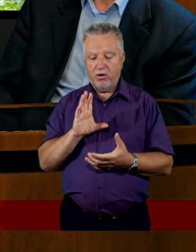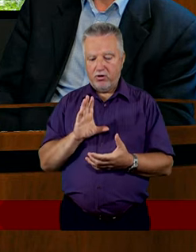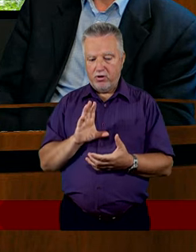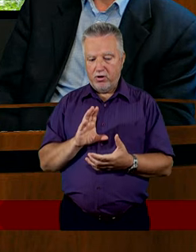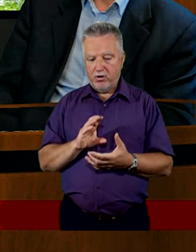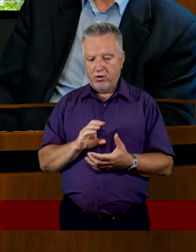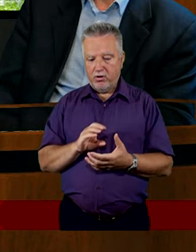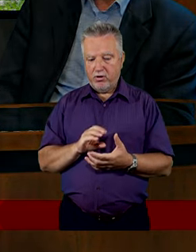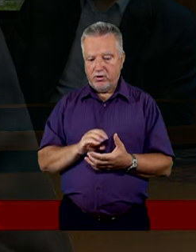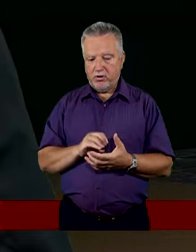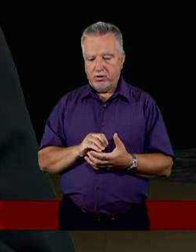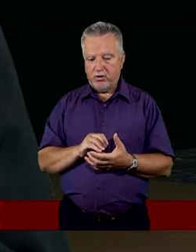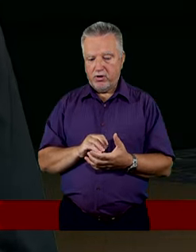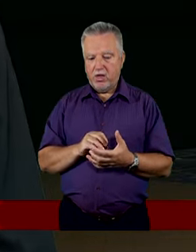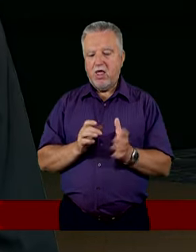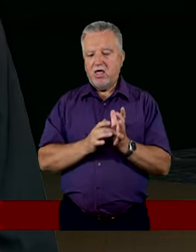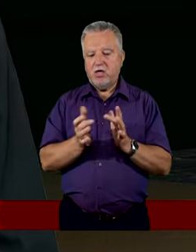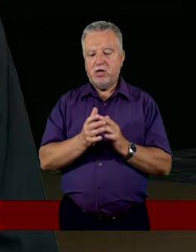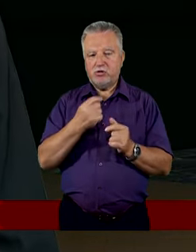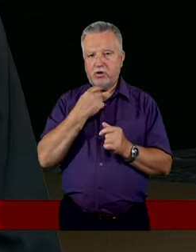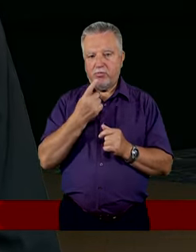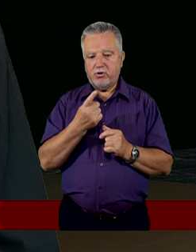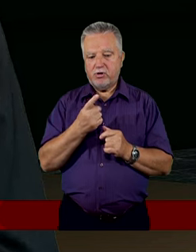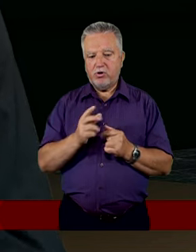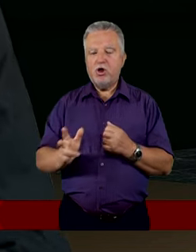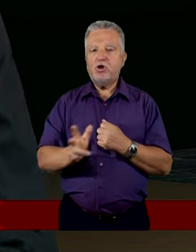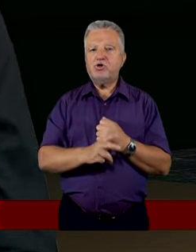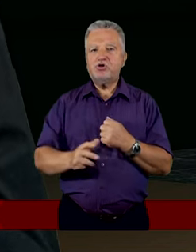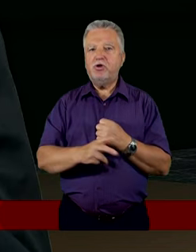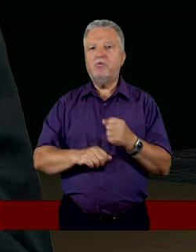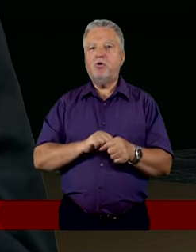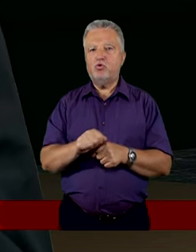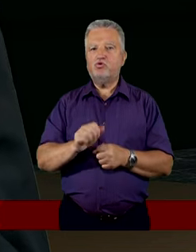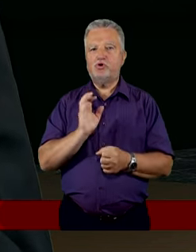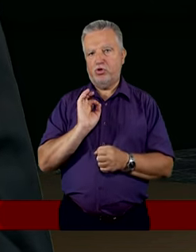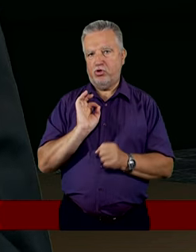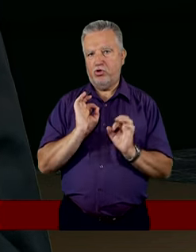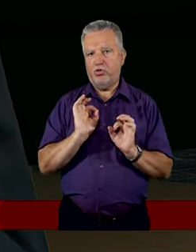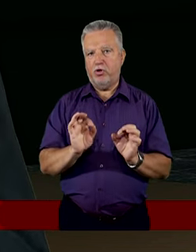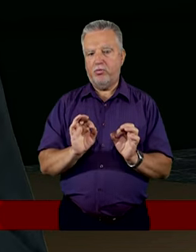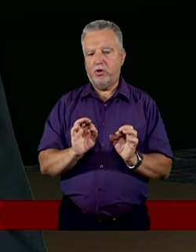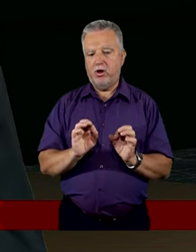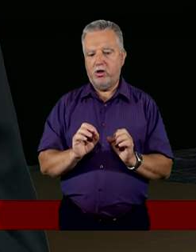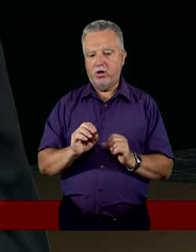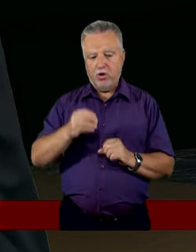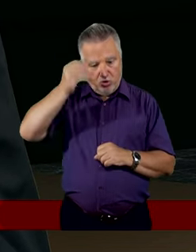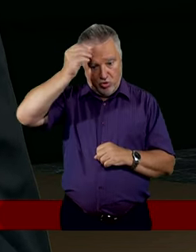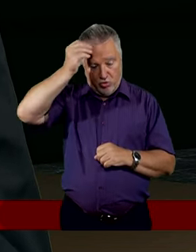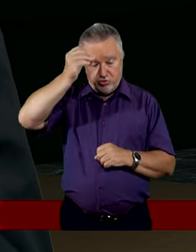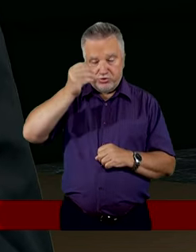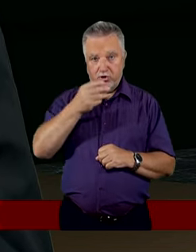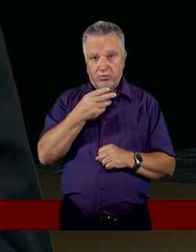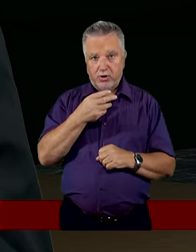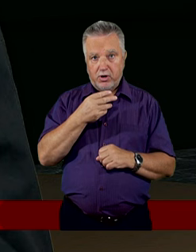Jezusa. Pan Jezus w Ewangelii Jana w pewnym momencie mówi, że żniwo jest dojrzałe. A uczniowie nie bardzo